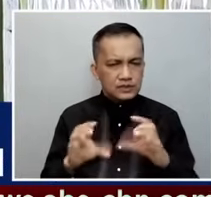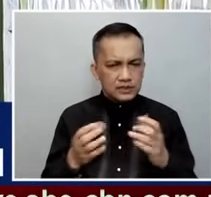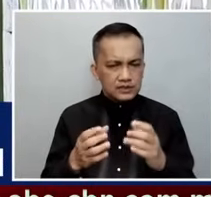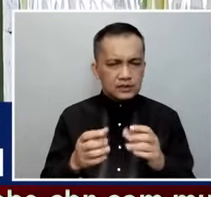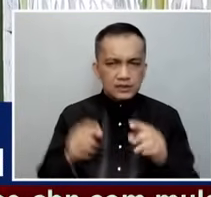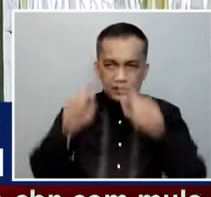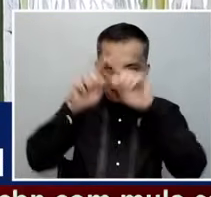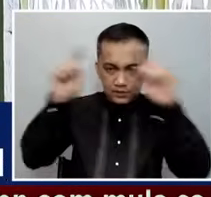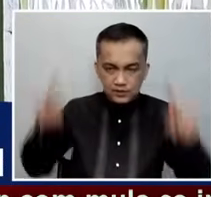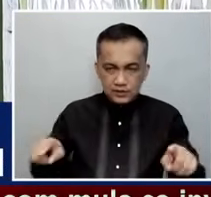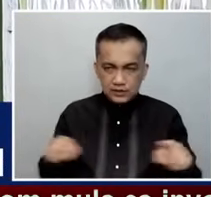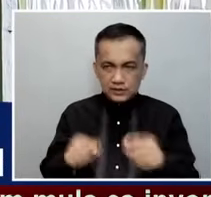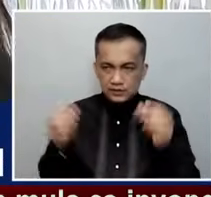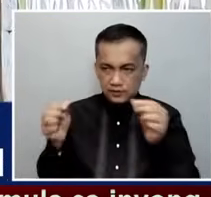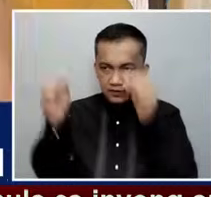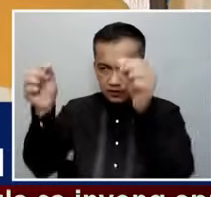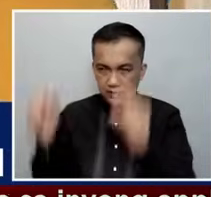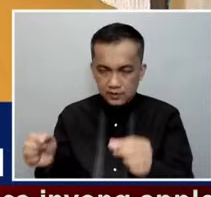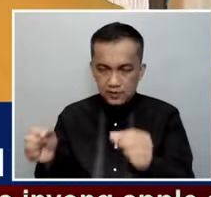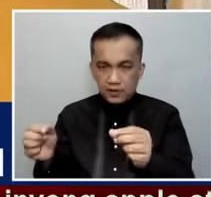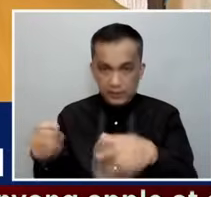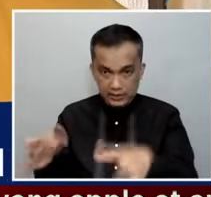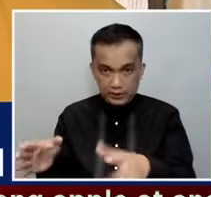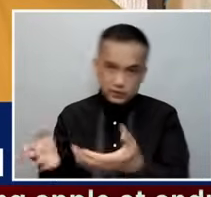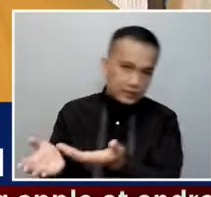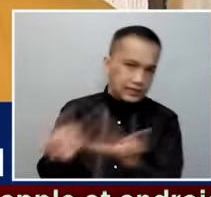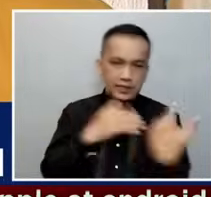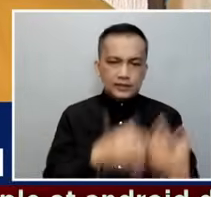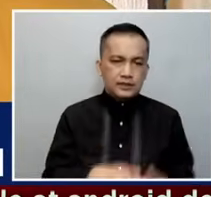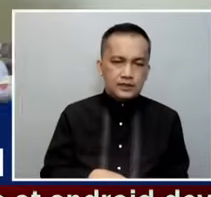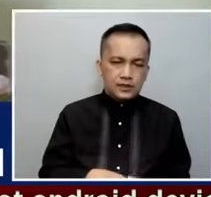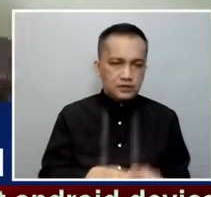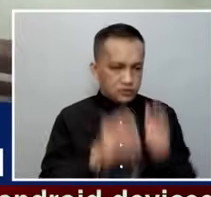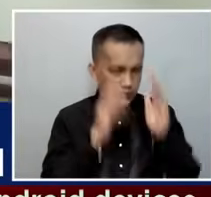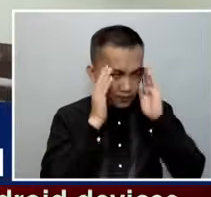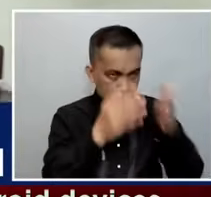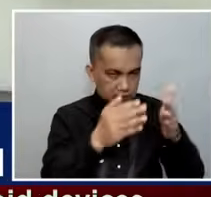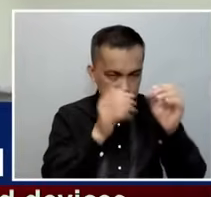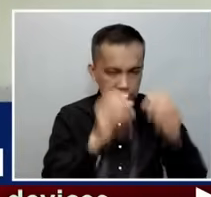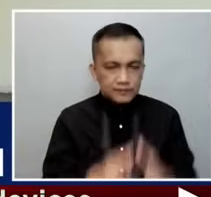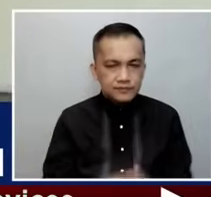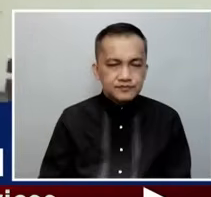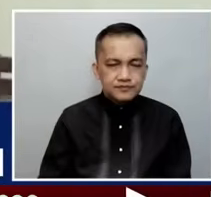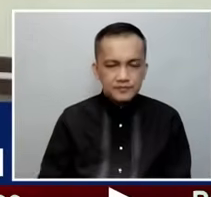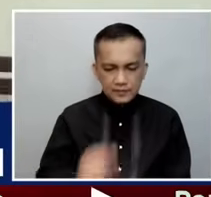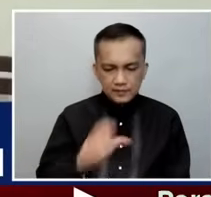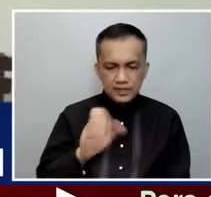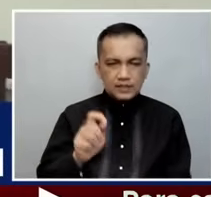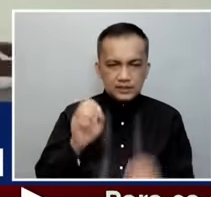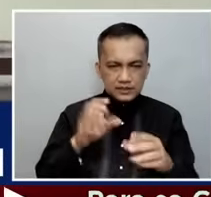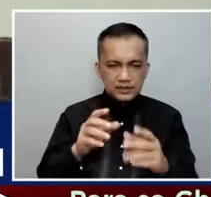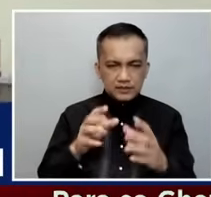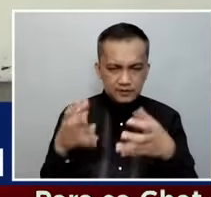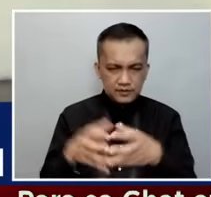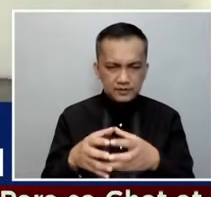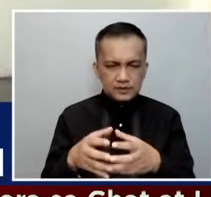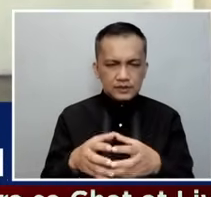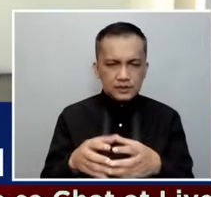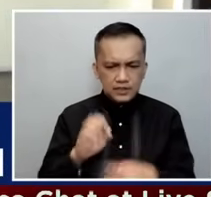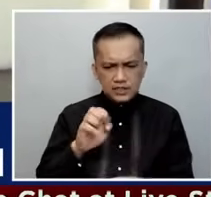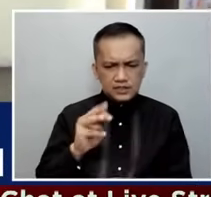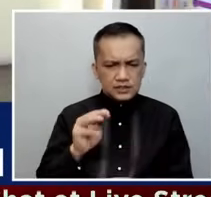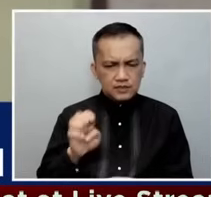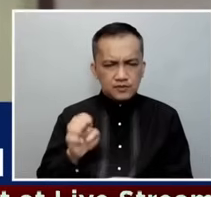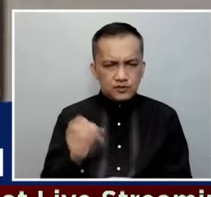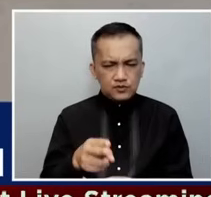posters na ididikit niya, but to be removed, para isa lang yung focus natin. Ang ACT Teachers Party List, sinabing extreme ang utos